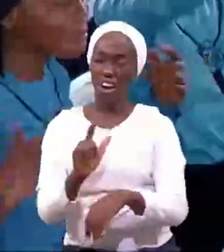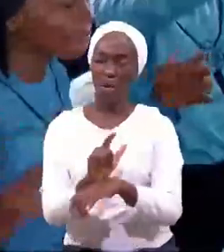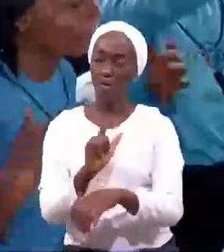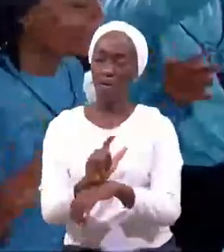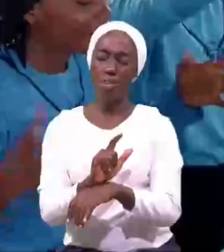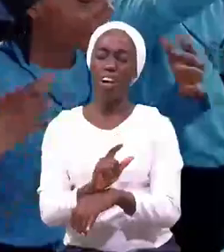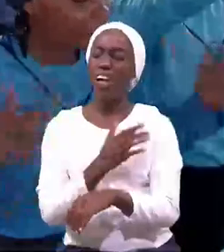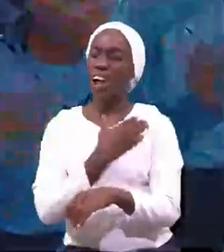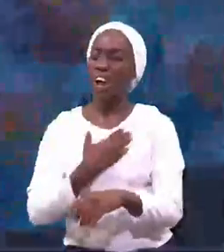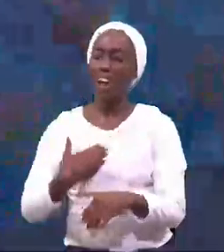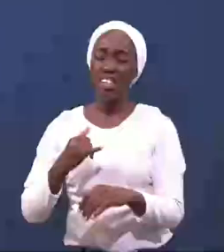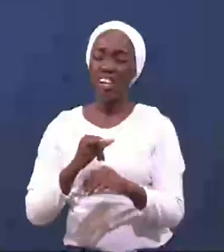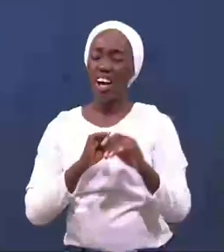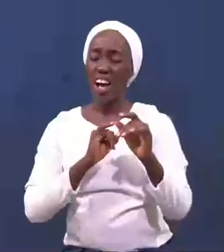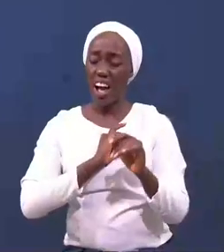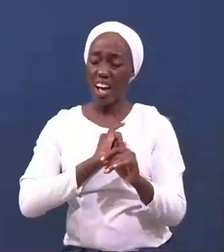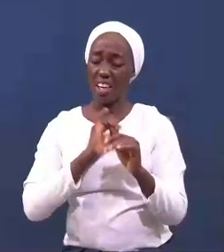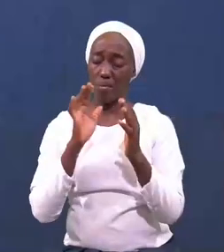travailler. Et je prie.